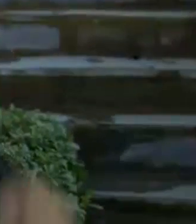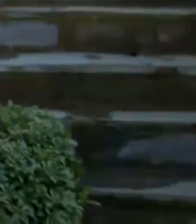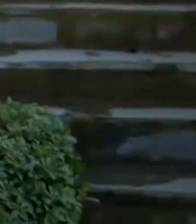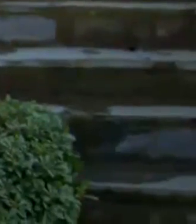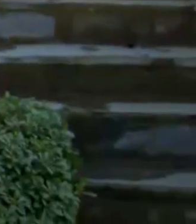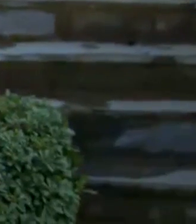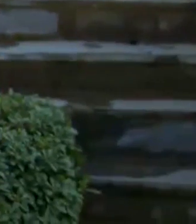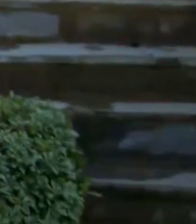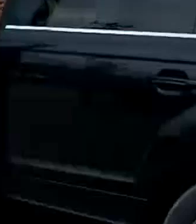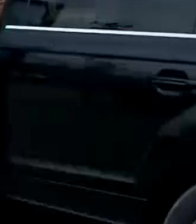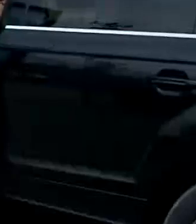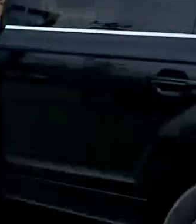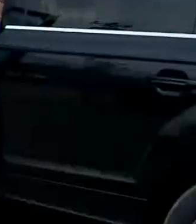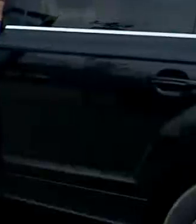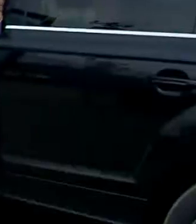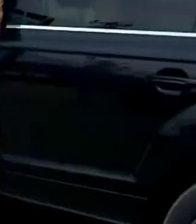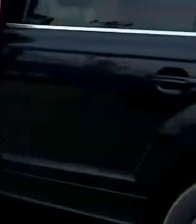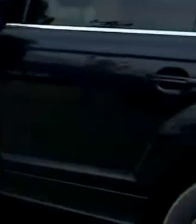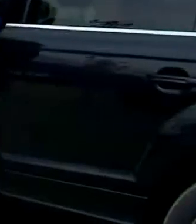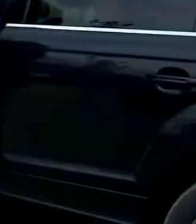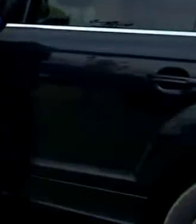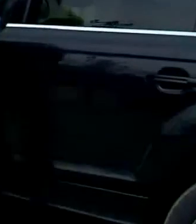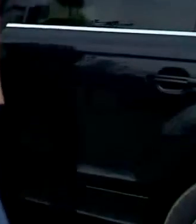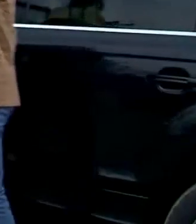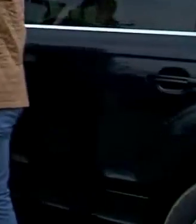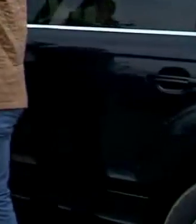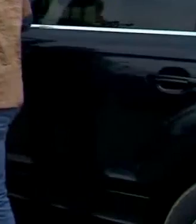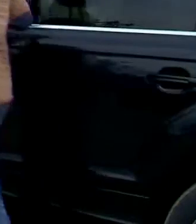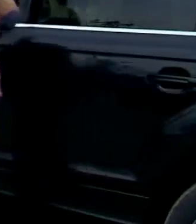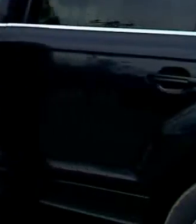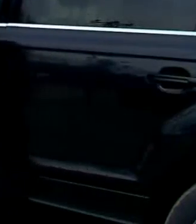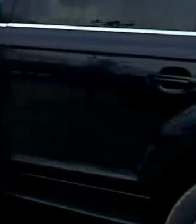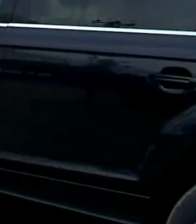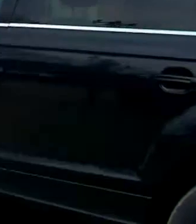gibi hazır olda bekliyor. Sarp arabadan inip yanına geldi.